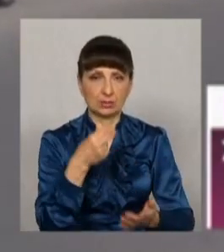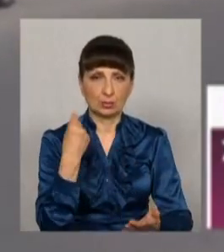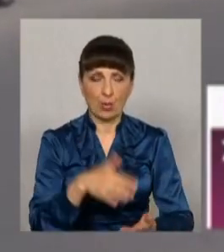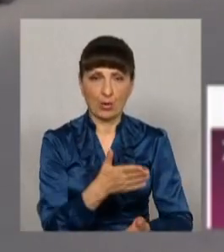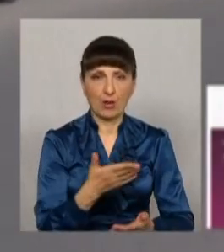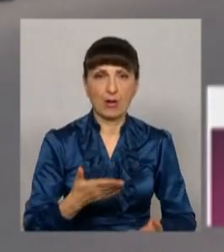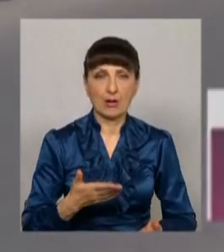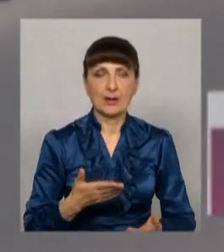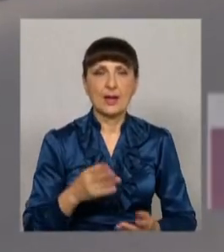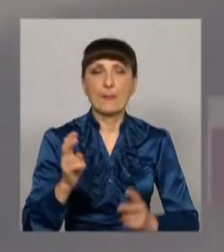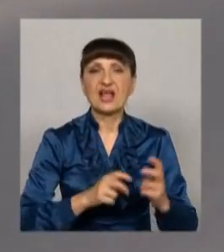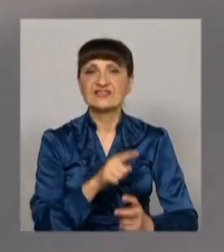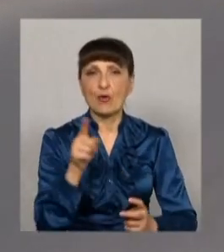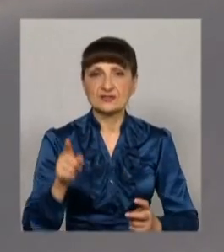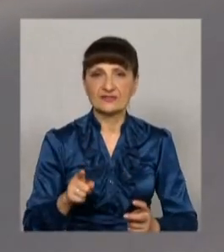производстве,